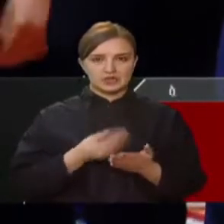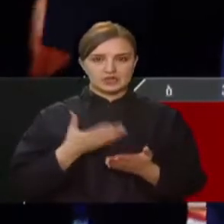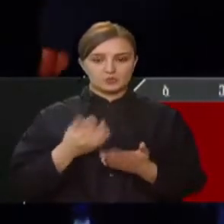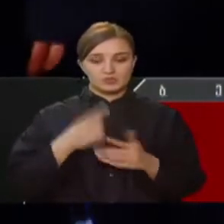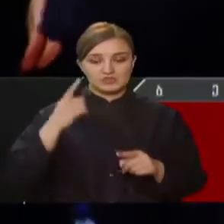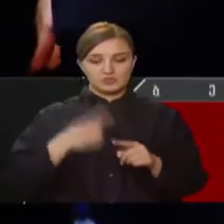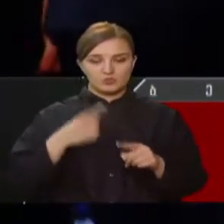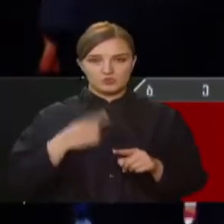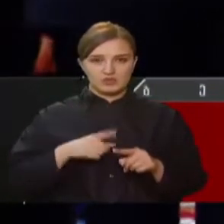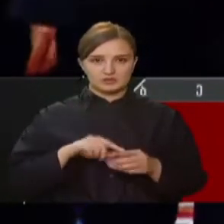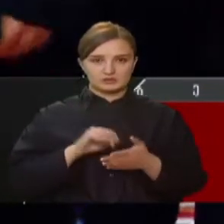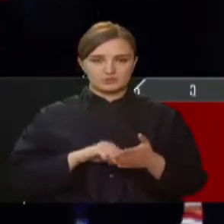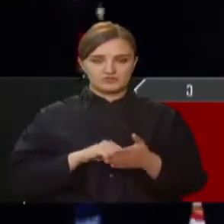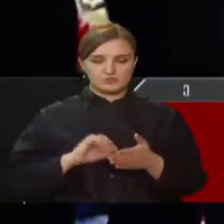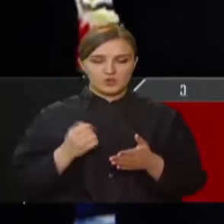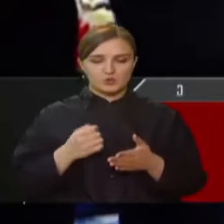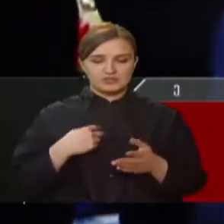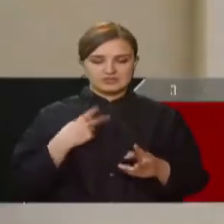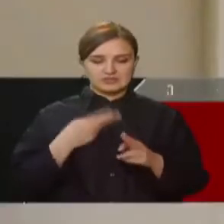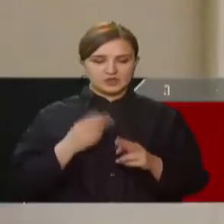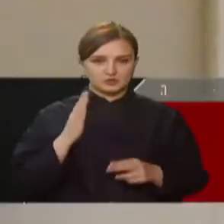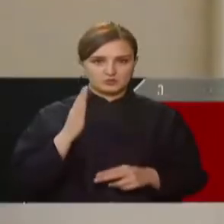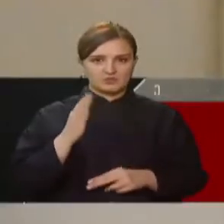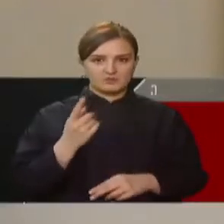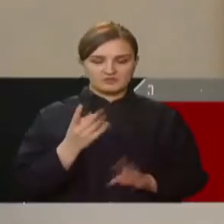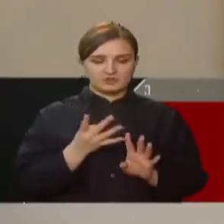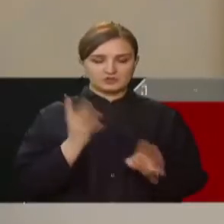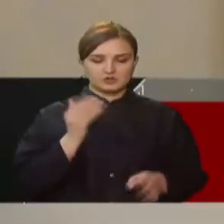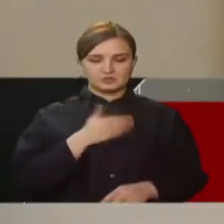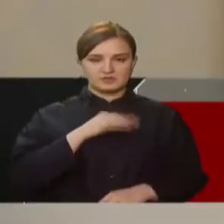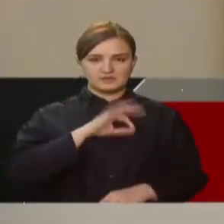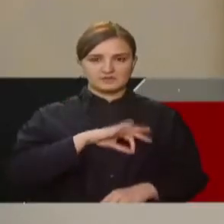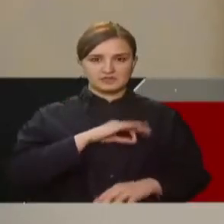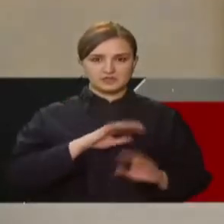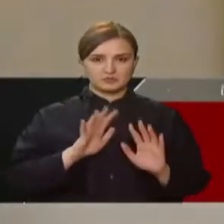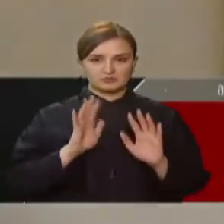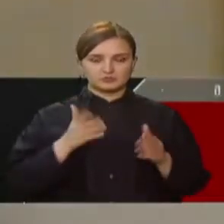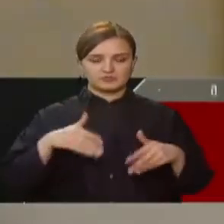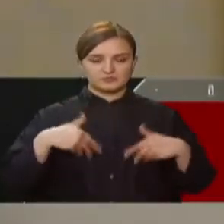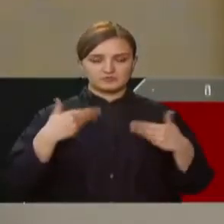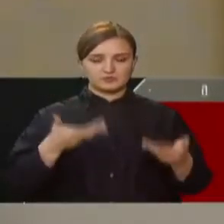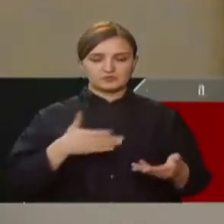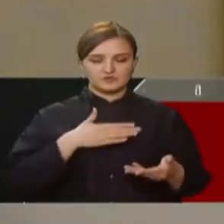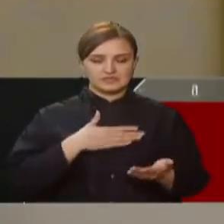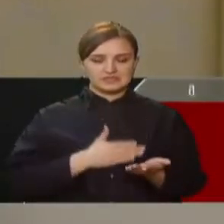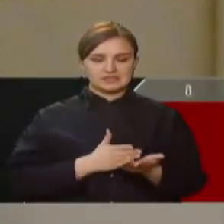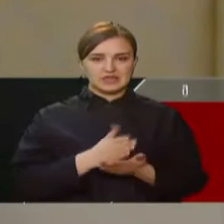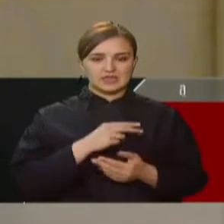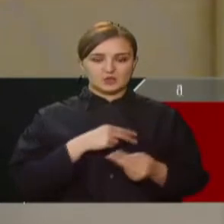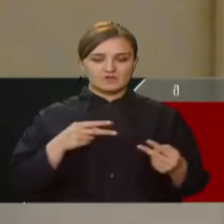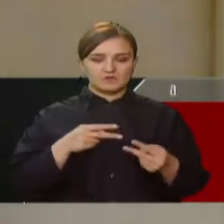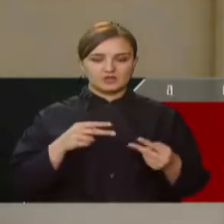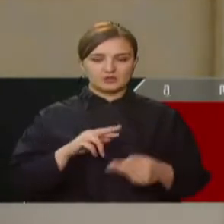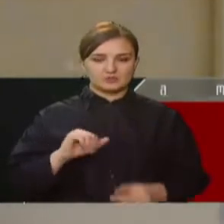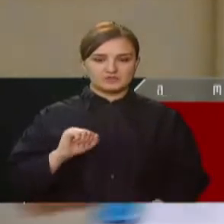არის საფუძველი მეგობრობის და საერთო მომავლის. Pirul lecții mi-a dat visargemul și am trăit, dar mi-a luat o ceva strategie cu partenerii, dar mi-a